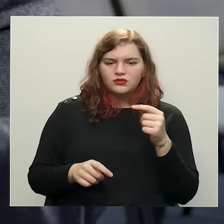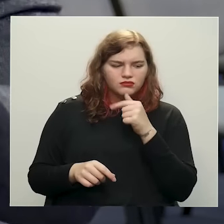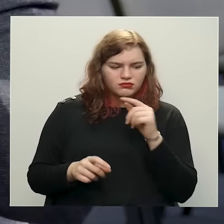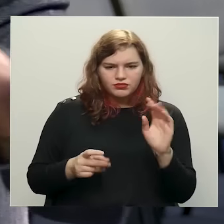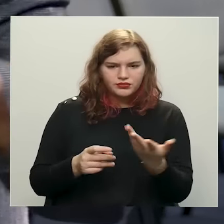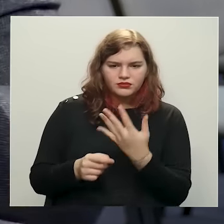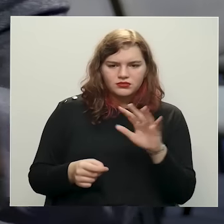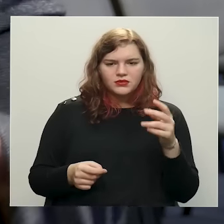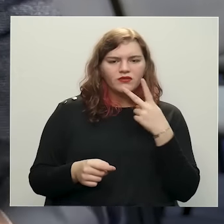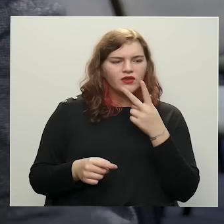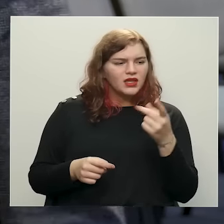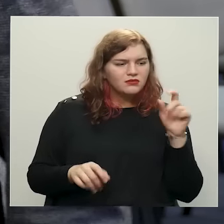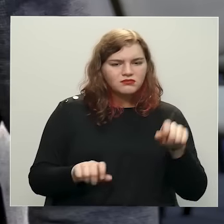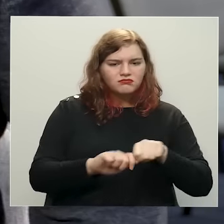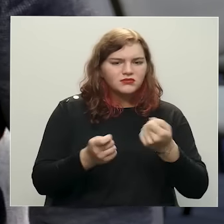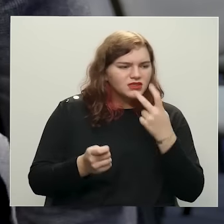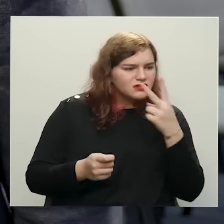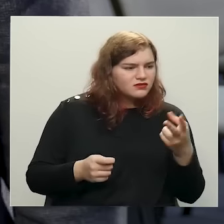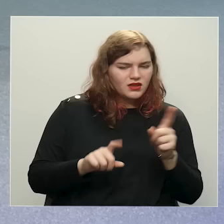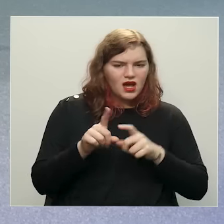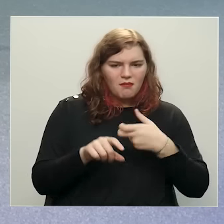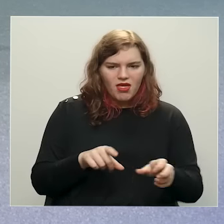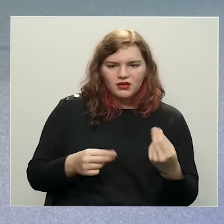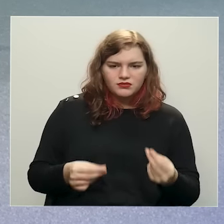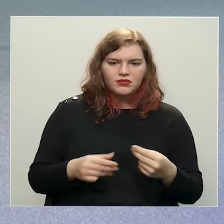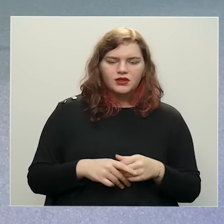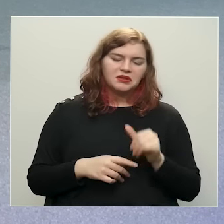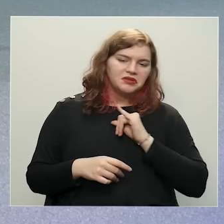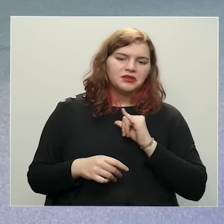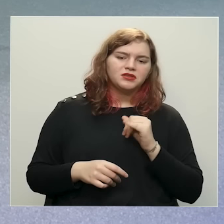și pe alta și pe aia ducea la forță. Da. Interesant.